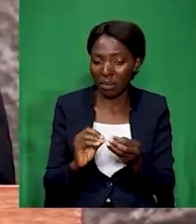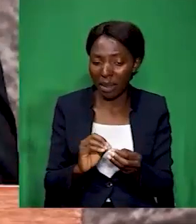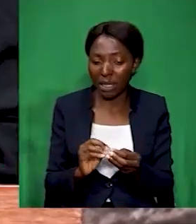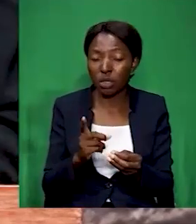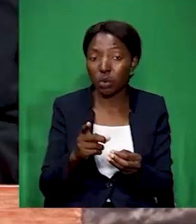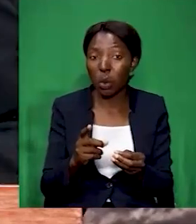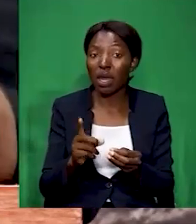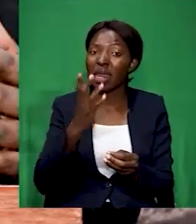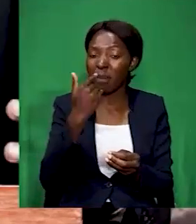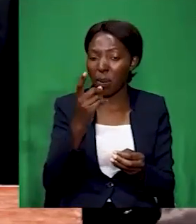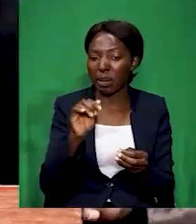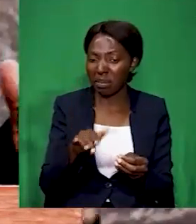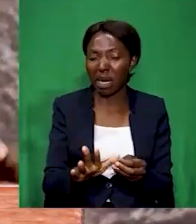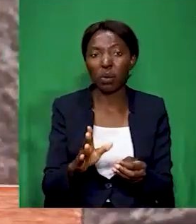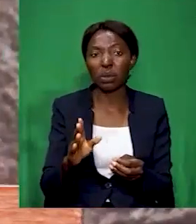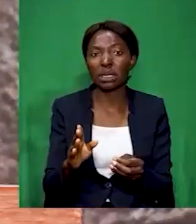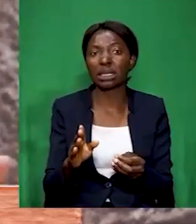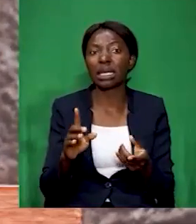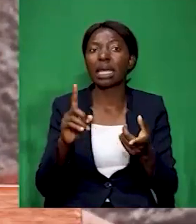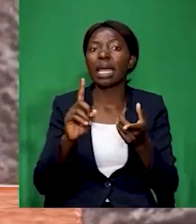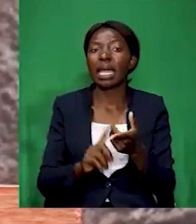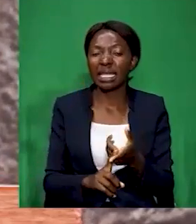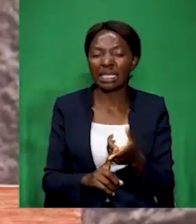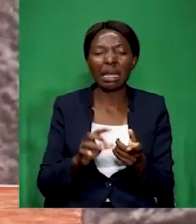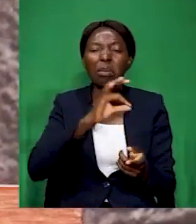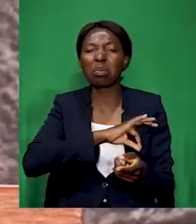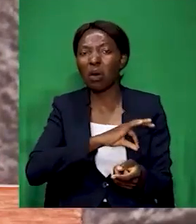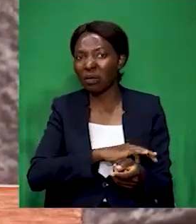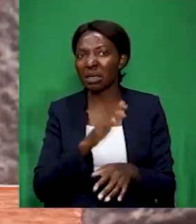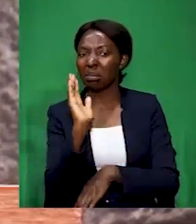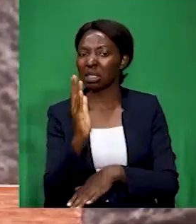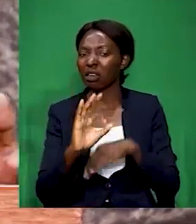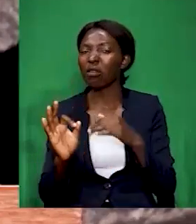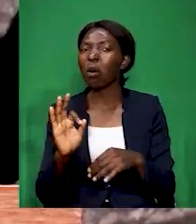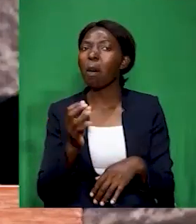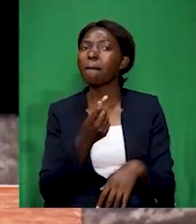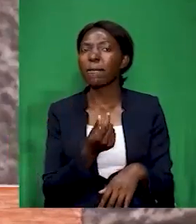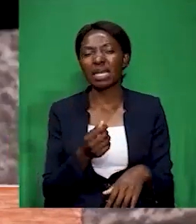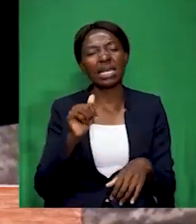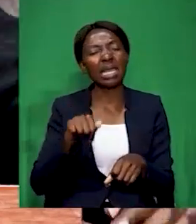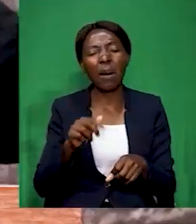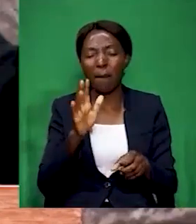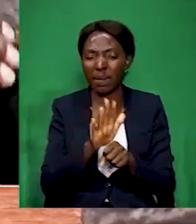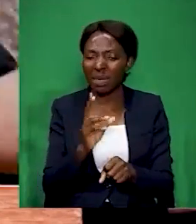mweyai vhangeri ratungamidza vhangeri redumbwiri mweyai rekuti vanhu vari kungotsvaga